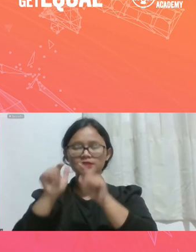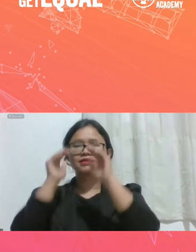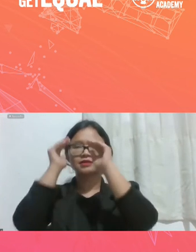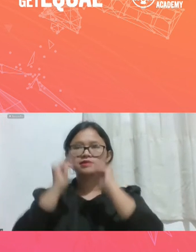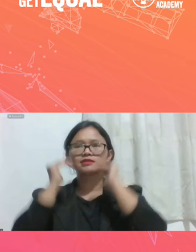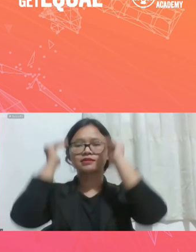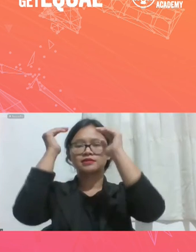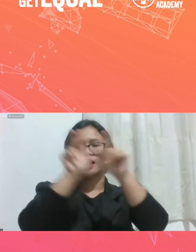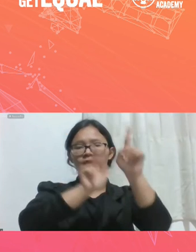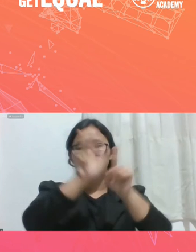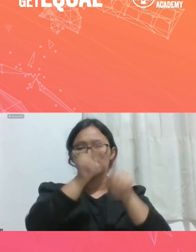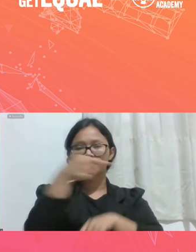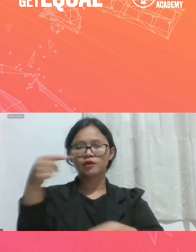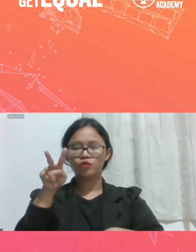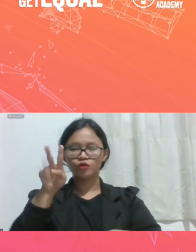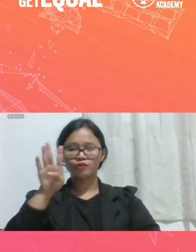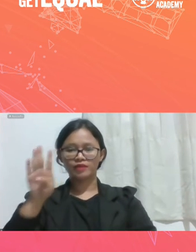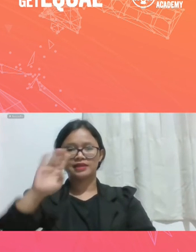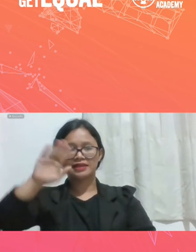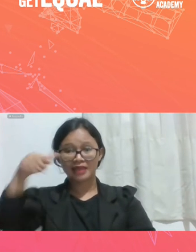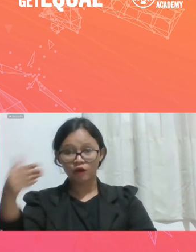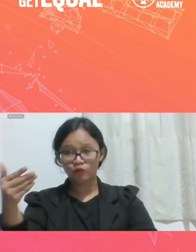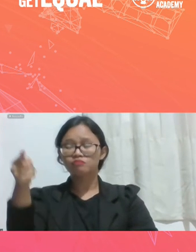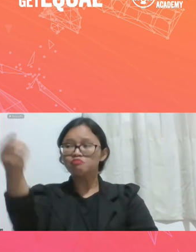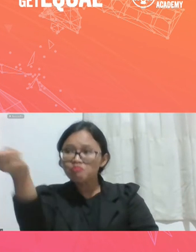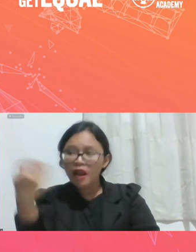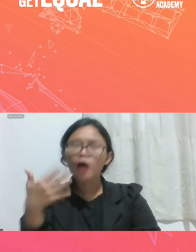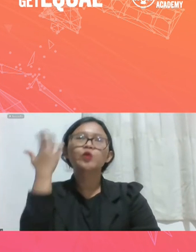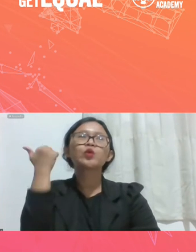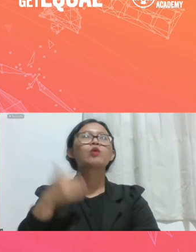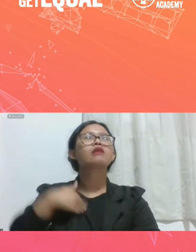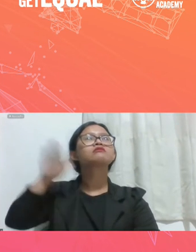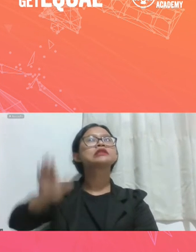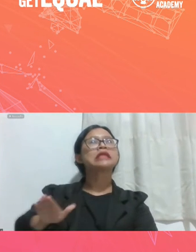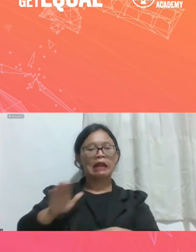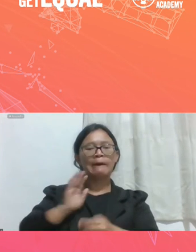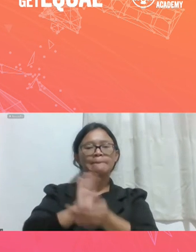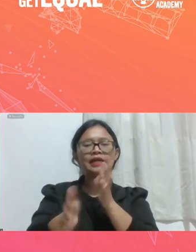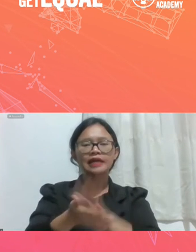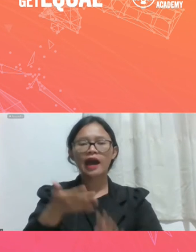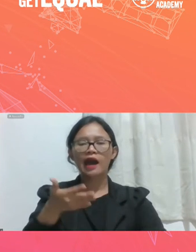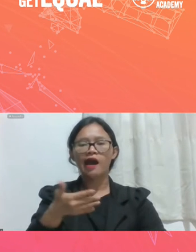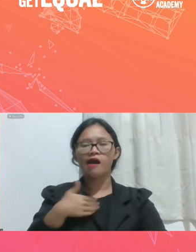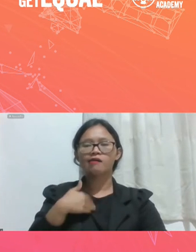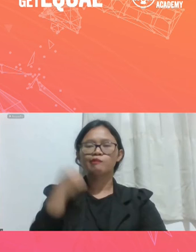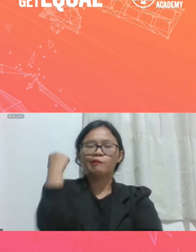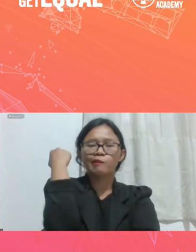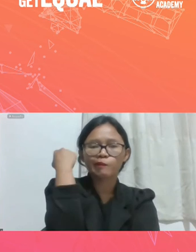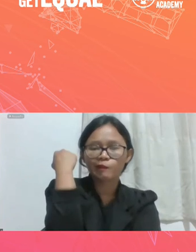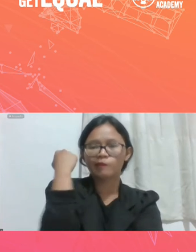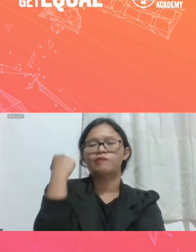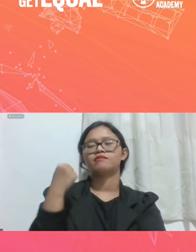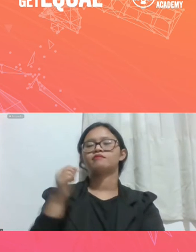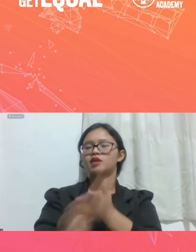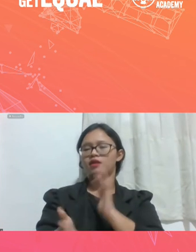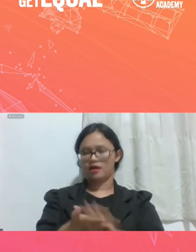24 tahun, artinya ketika mereka masih berusia anak, itu ternyata mereka pernah melakukannya. Nah, ini artinya,